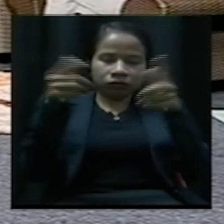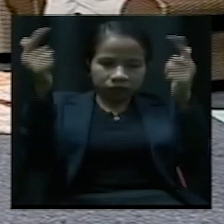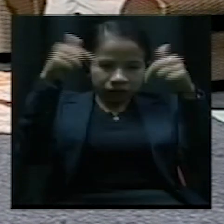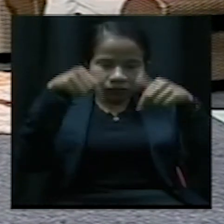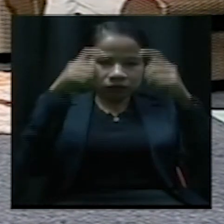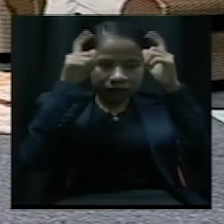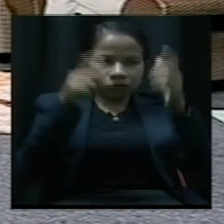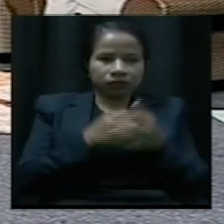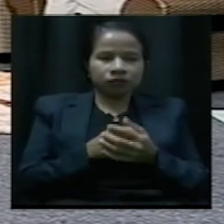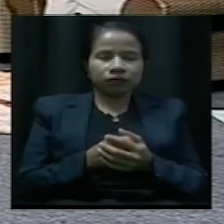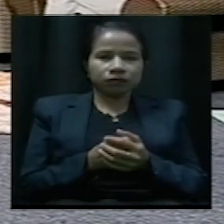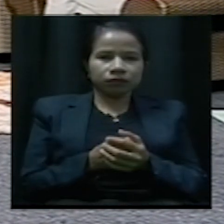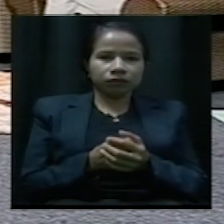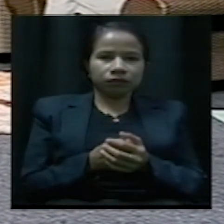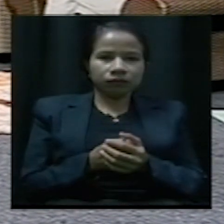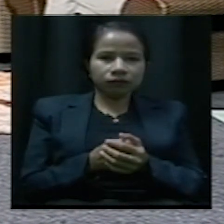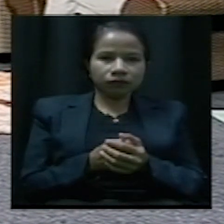a projeto e dane, vema ka,